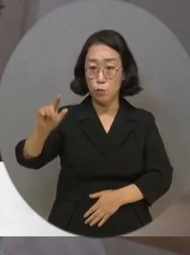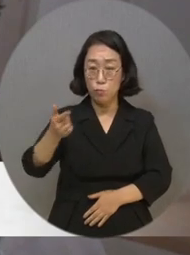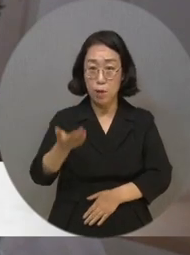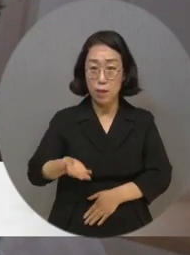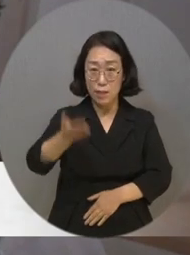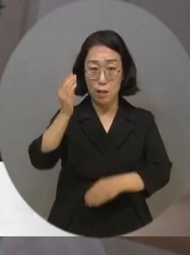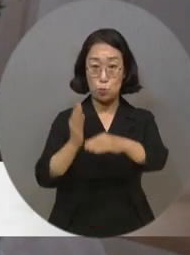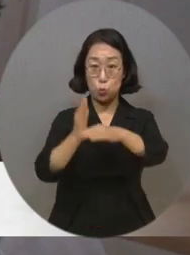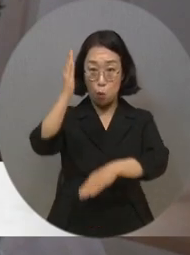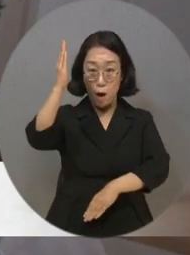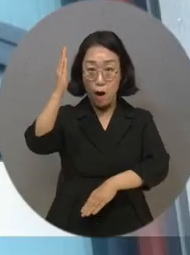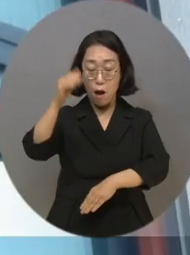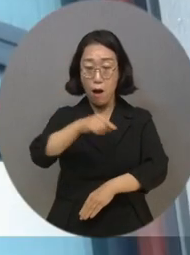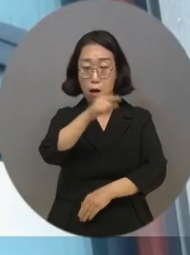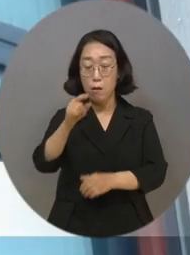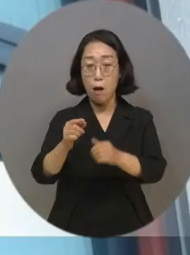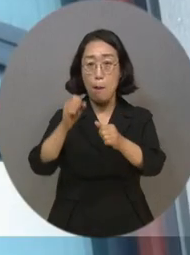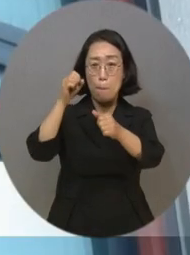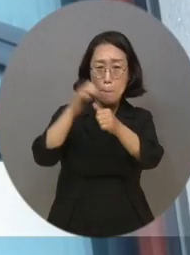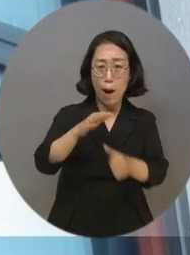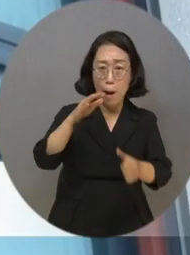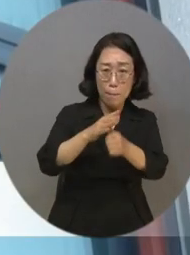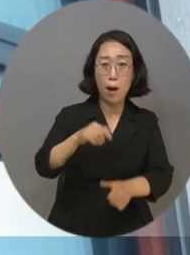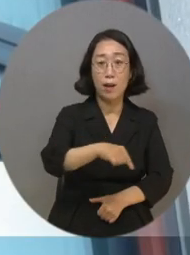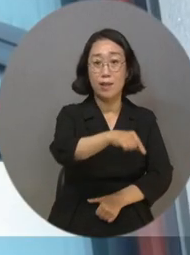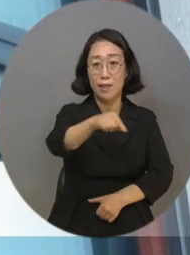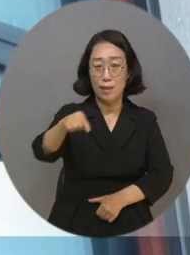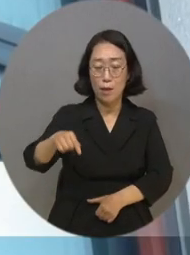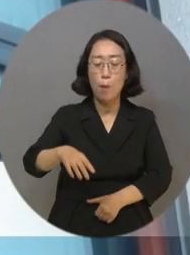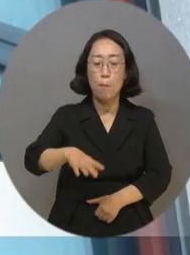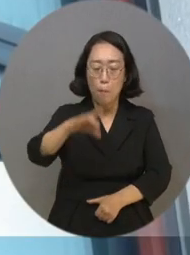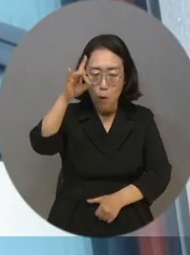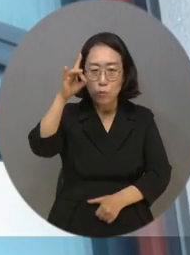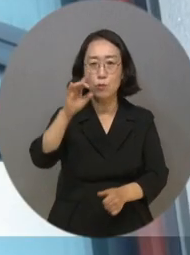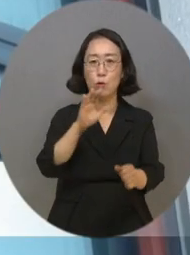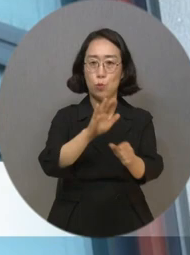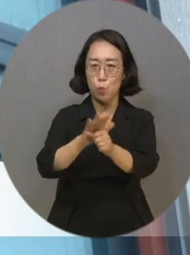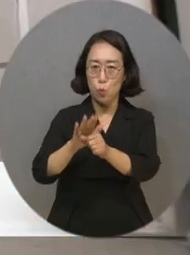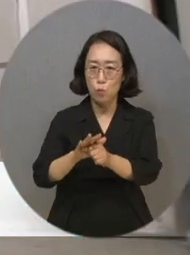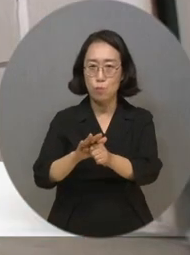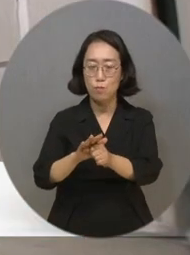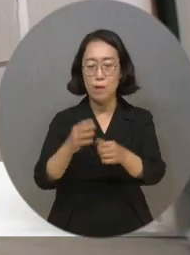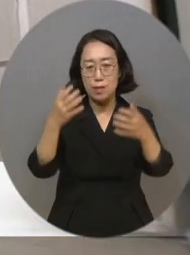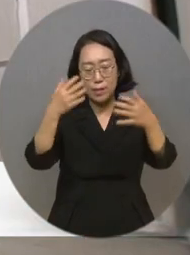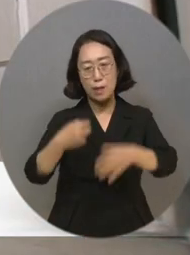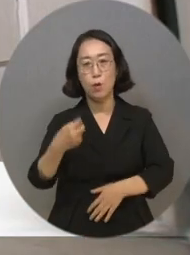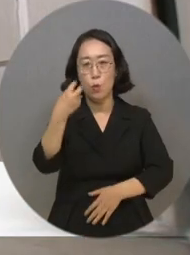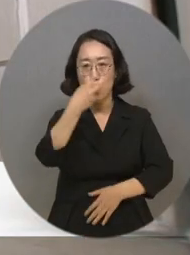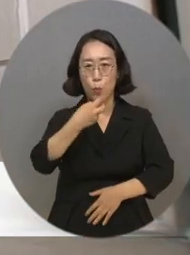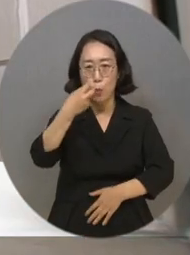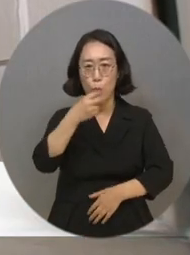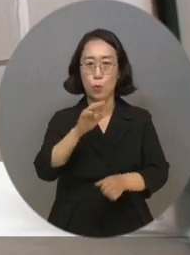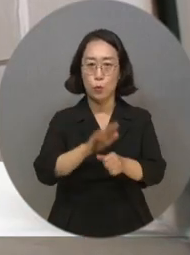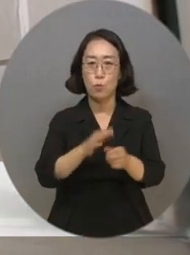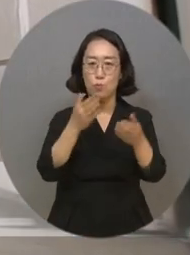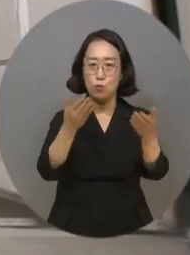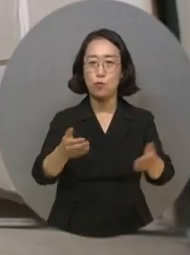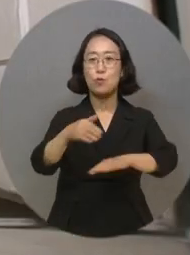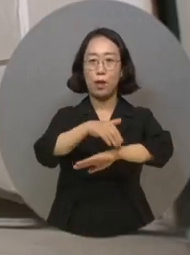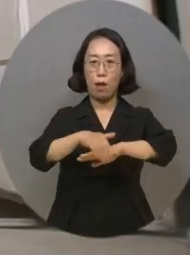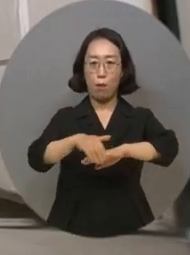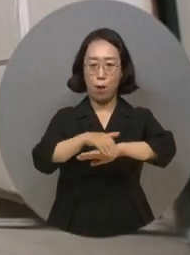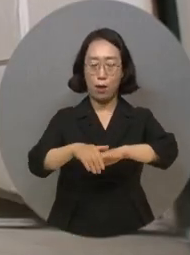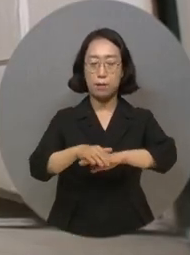13,640가구를 초과해 지원 대상에 선정되지 못한 기존 신청 가구를 대상으로 자격과 우선순위 등을 고려해 지원할